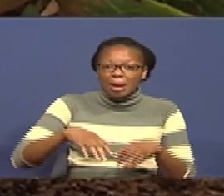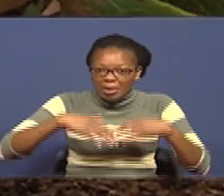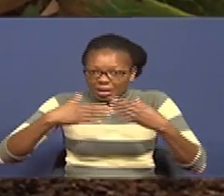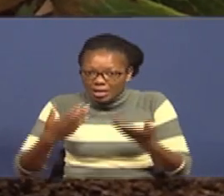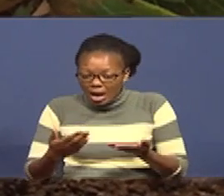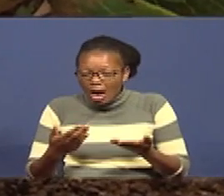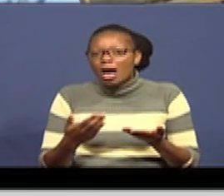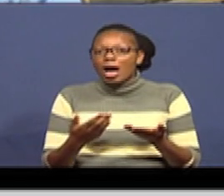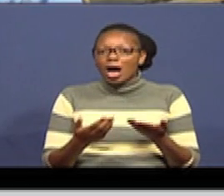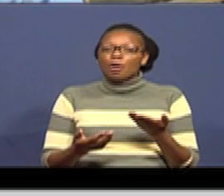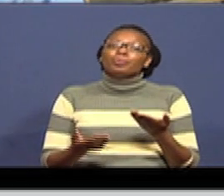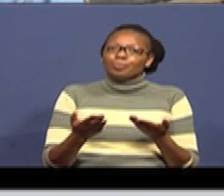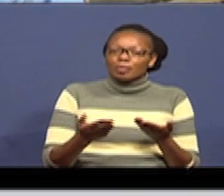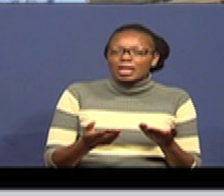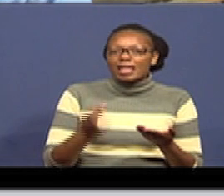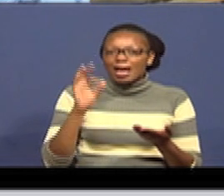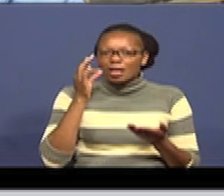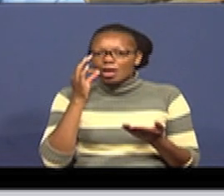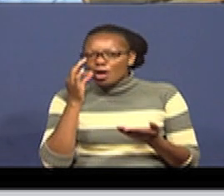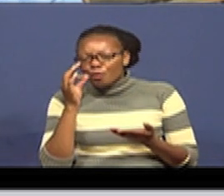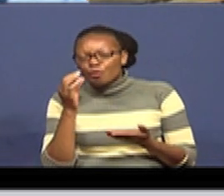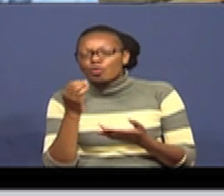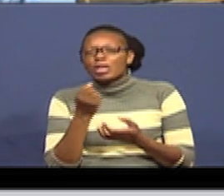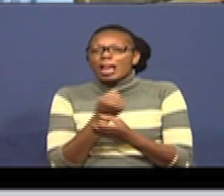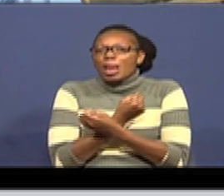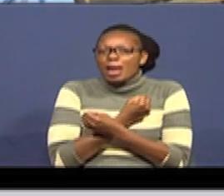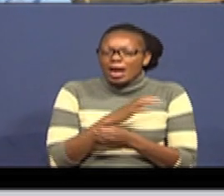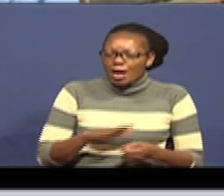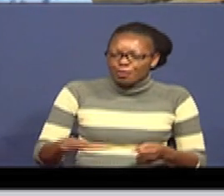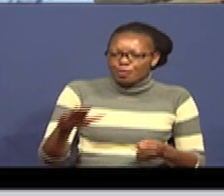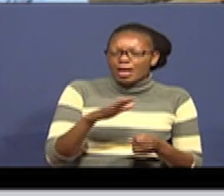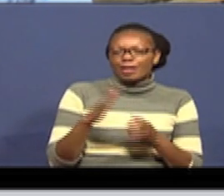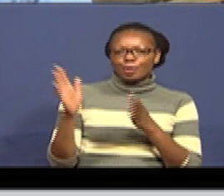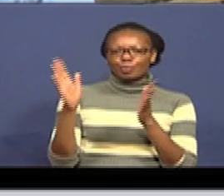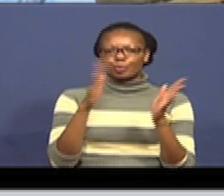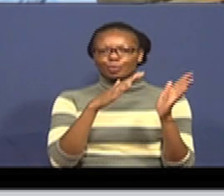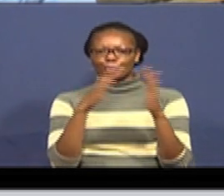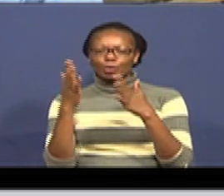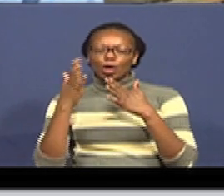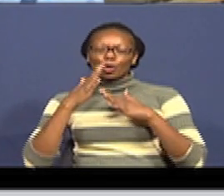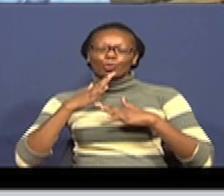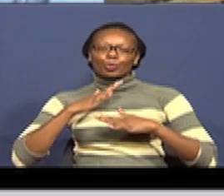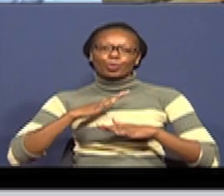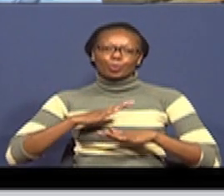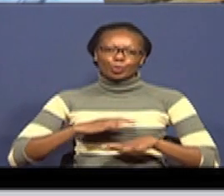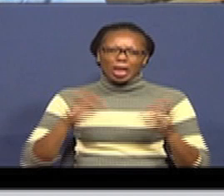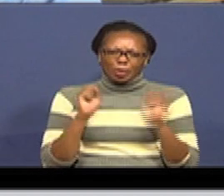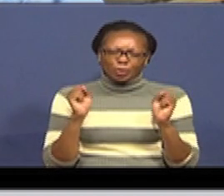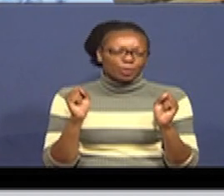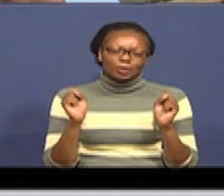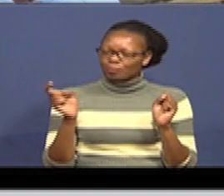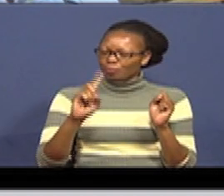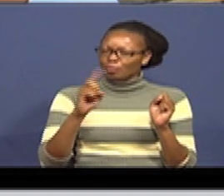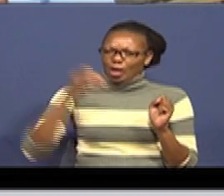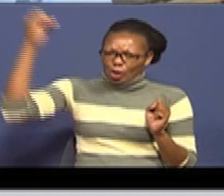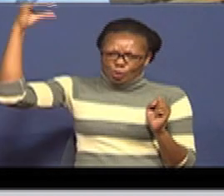Mwanzo greenhouse ukiitumia unapanda mimea zako off season wakati wengine hawafanyi. Na sana sana strawberries zinapenda